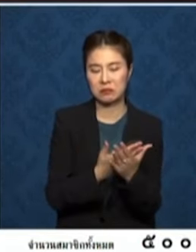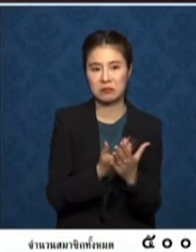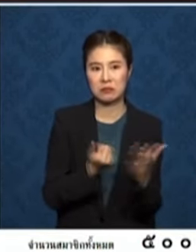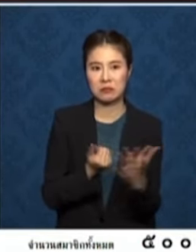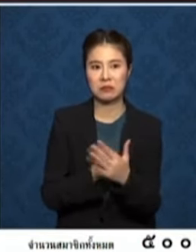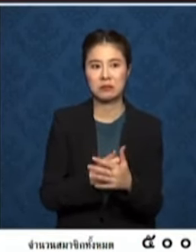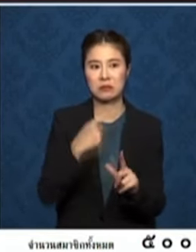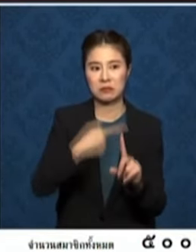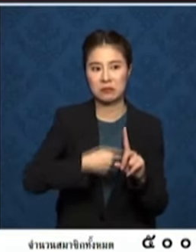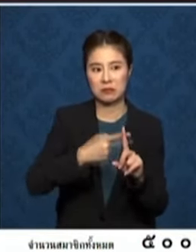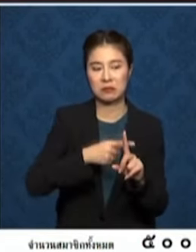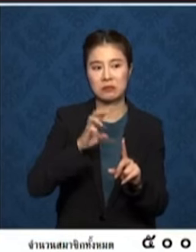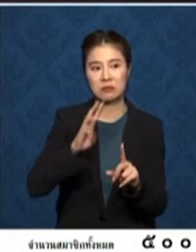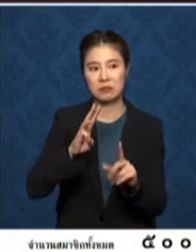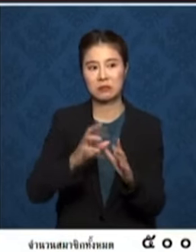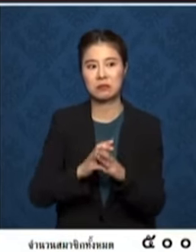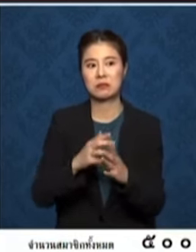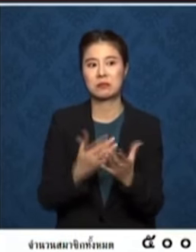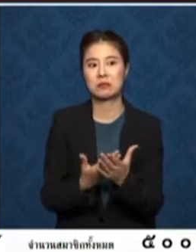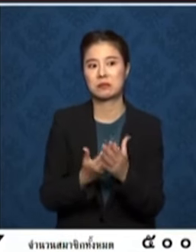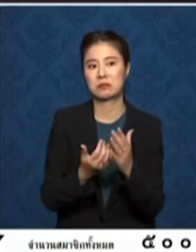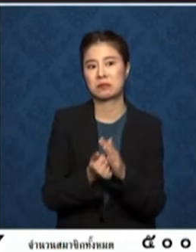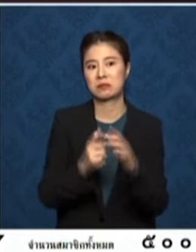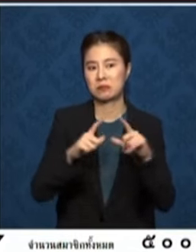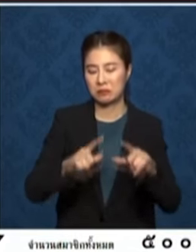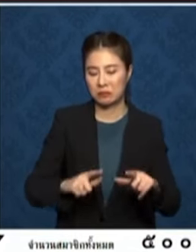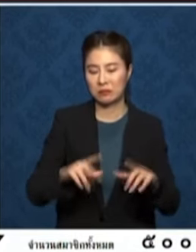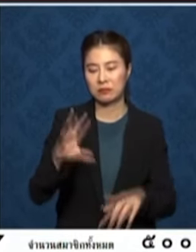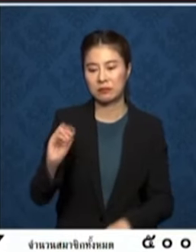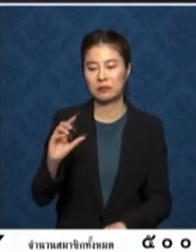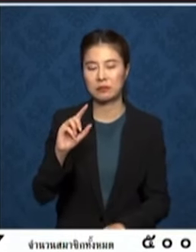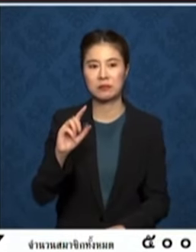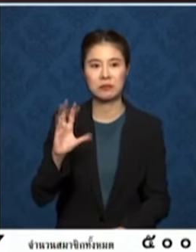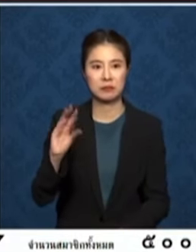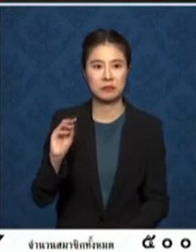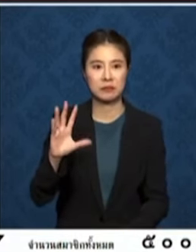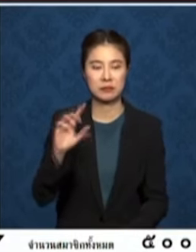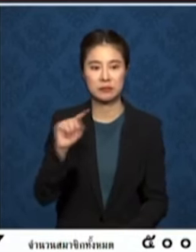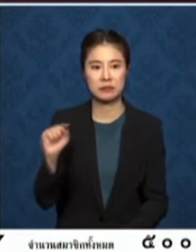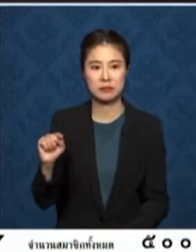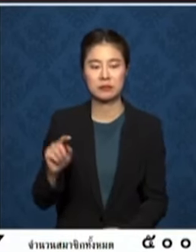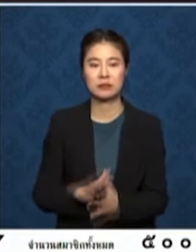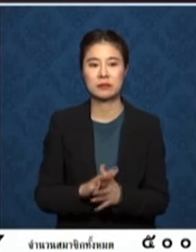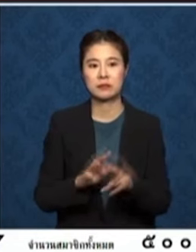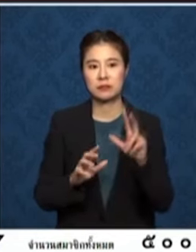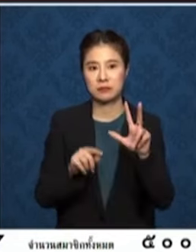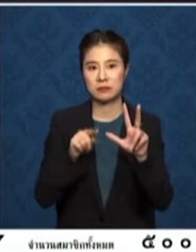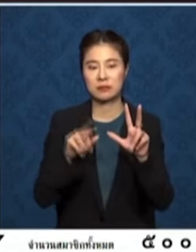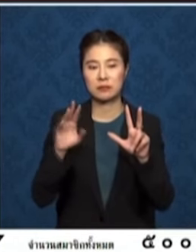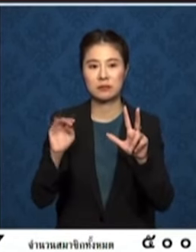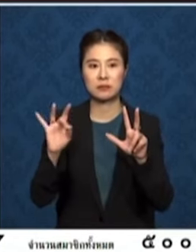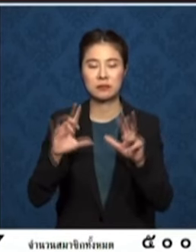เกอบ 6 เดือนเบิรายจายลงทุนไปได้แค 55%ก็ไมสงหวนที่จะนำงบไปทั้ง 3.48 ลานล้านค